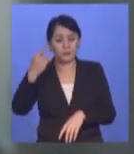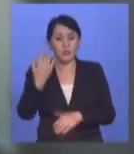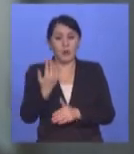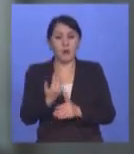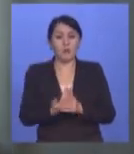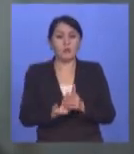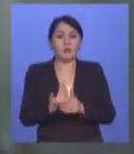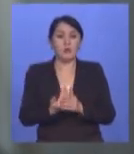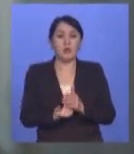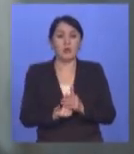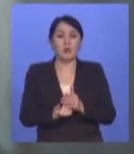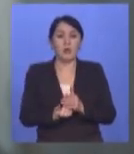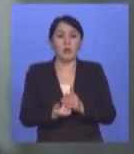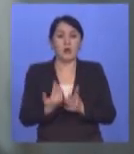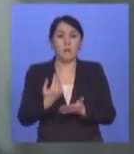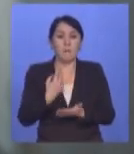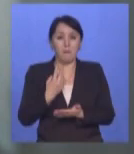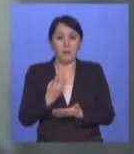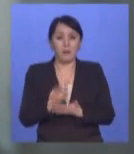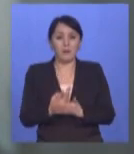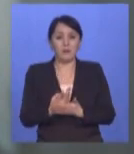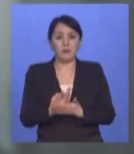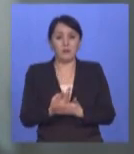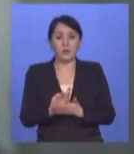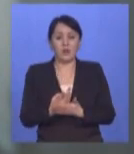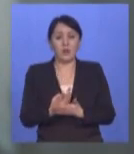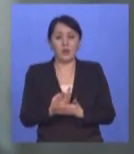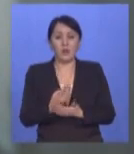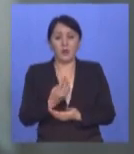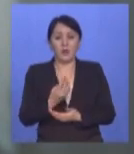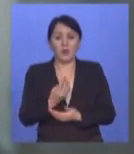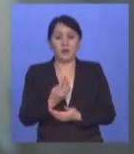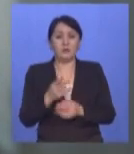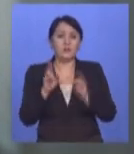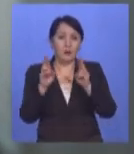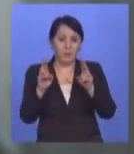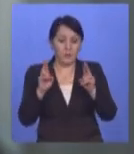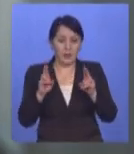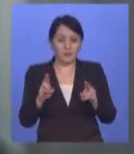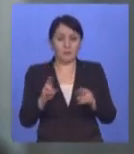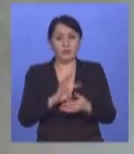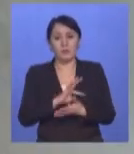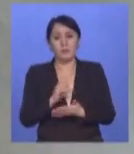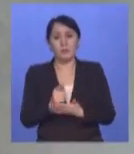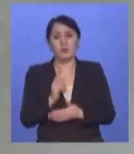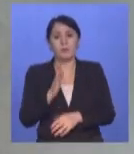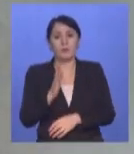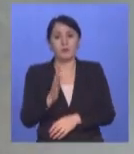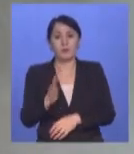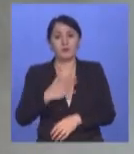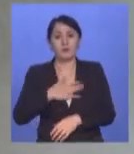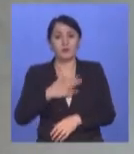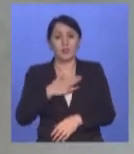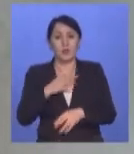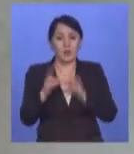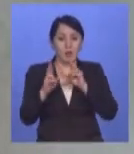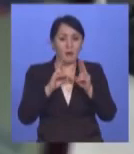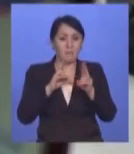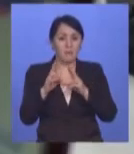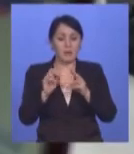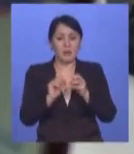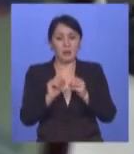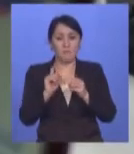ұсынылатын ақпараттың тіл ерекшеліктерін және де формат ерекшеліктерін қамтиды. Пленарлық отырыста 11